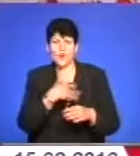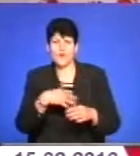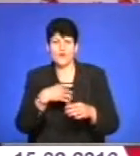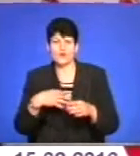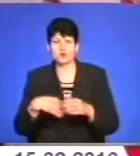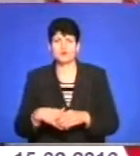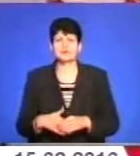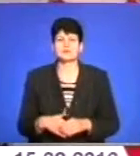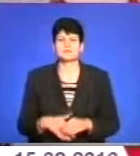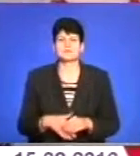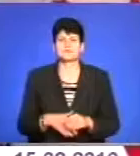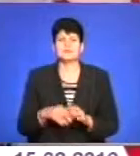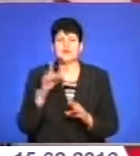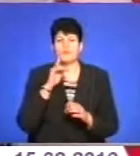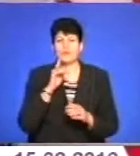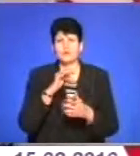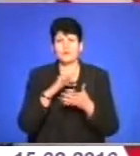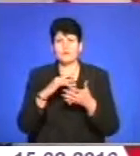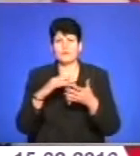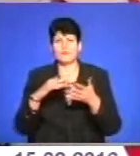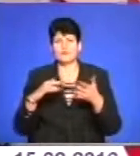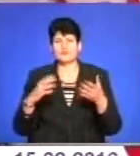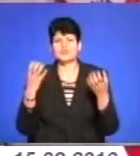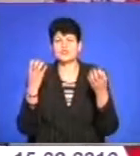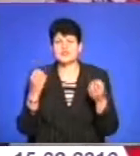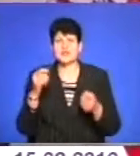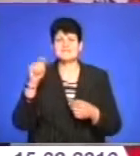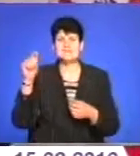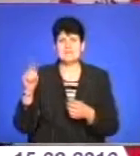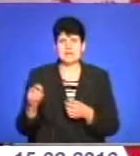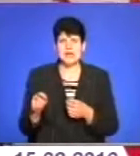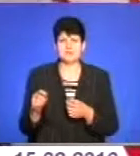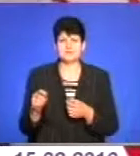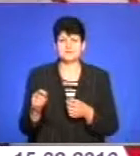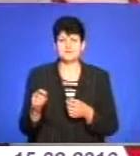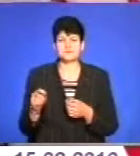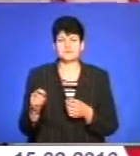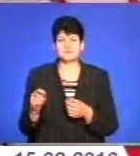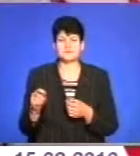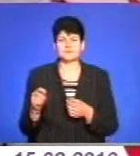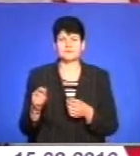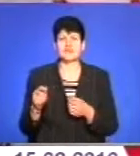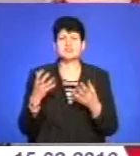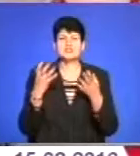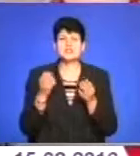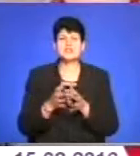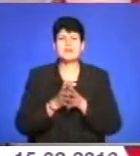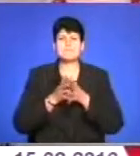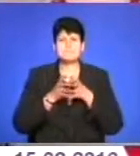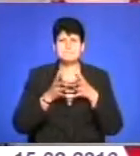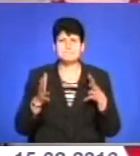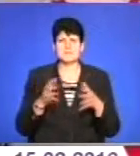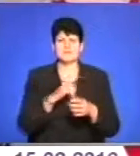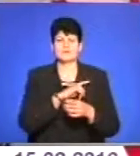І поки триває ще війна, то ще більше